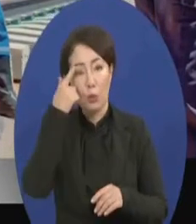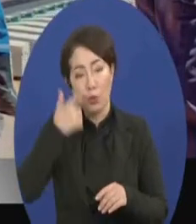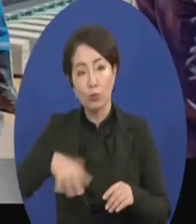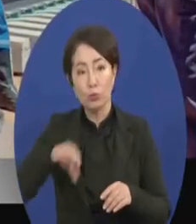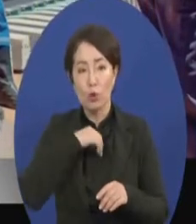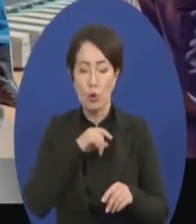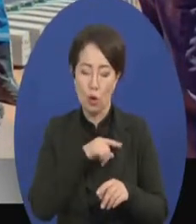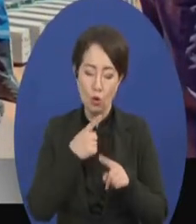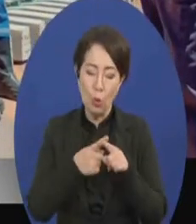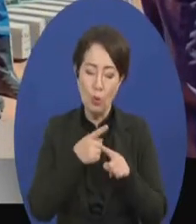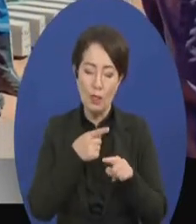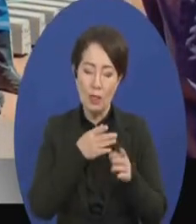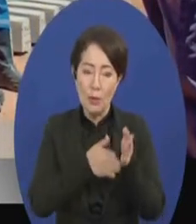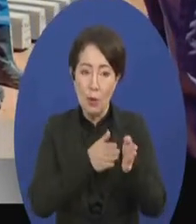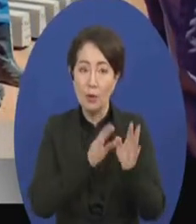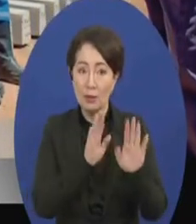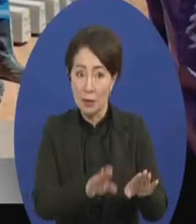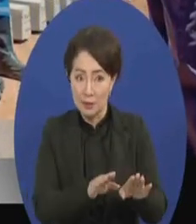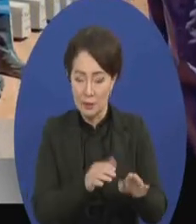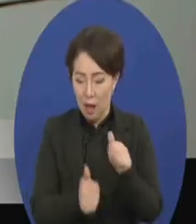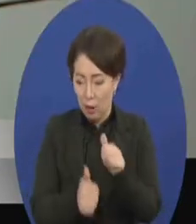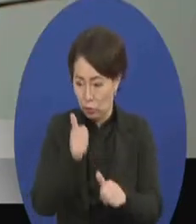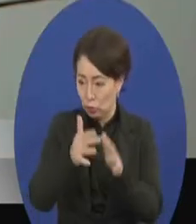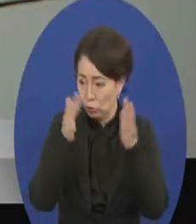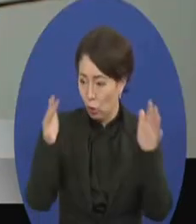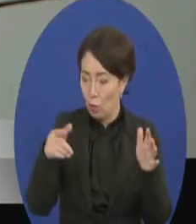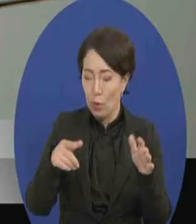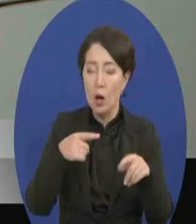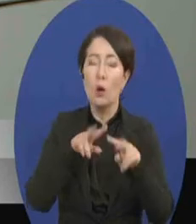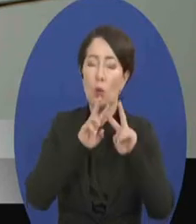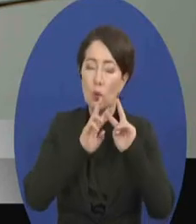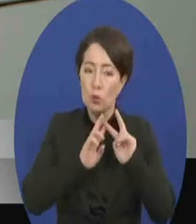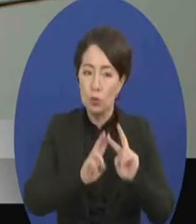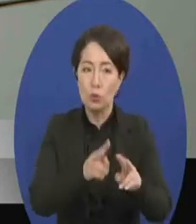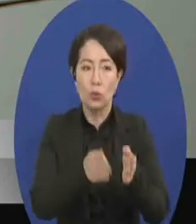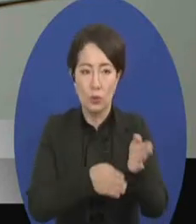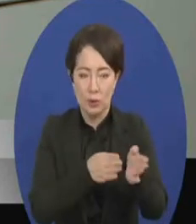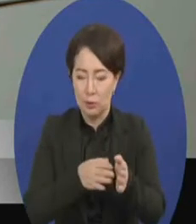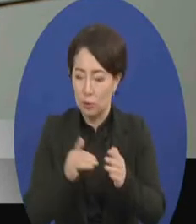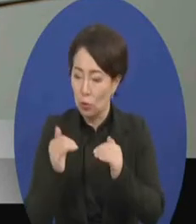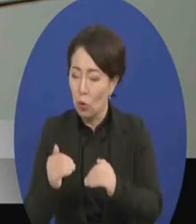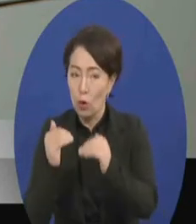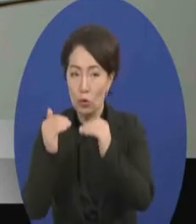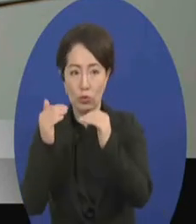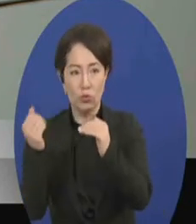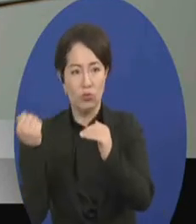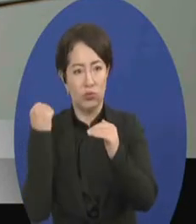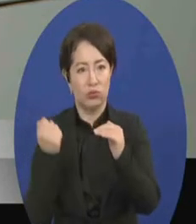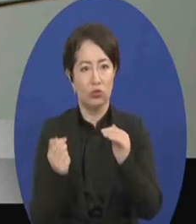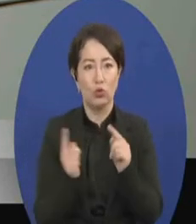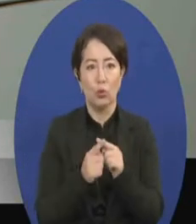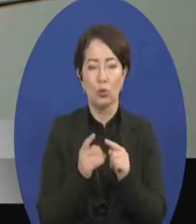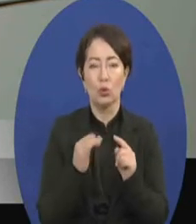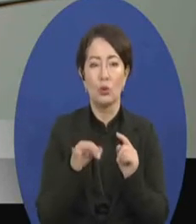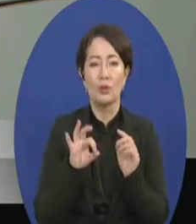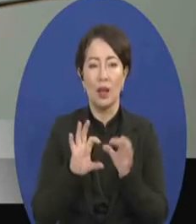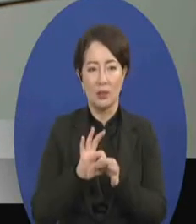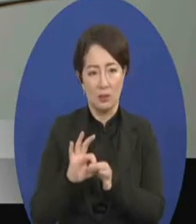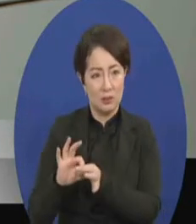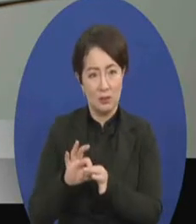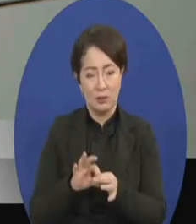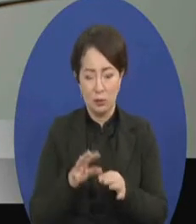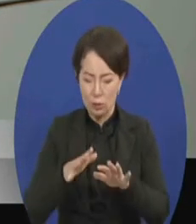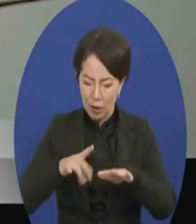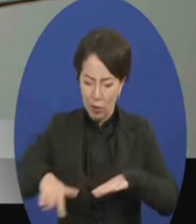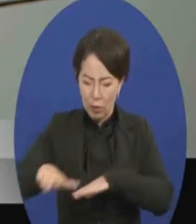Монголчууд өөрсдөө төмөр замаа тавьчихсан. Энэ бол том амжилт. Тийм учраас цаашдаа төмөр замаа өргөжлүүлэн тавь. Төмөр зам гэдэг нь хөгжил дэвшлийн төмөр судас болдог. Та бүхэн бүтээн юм. Энэ